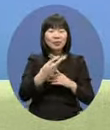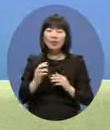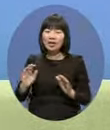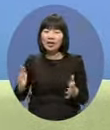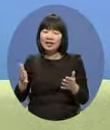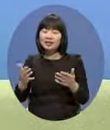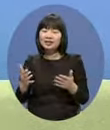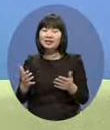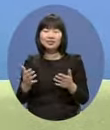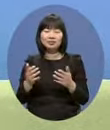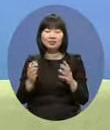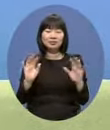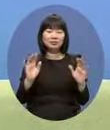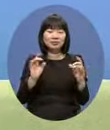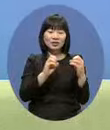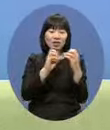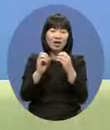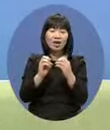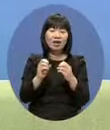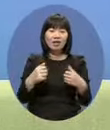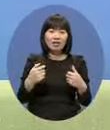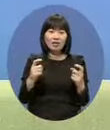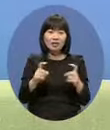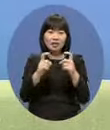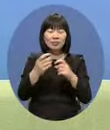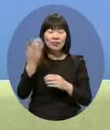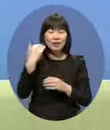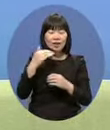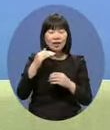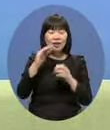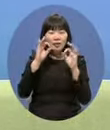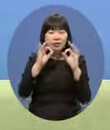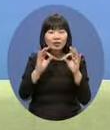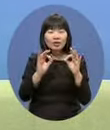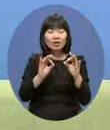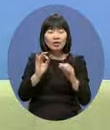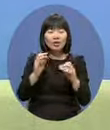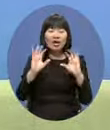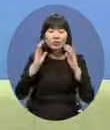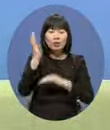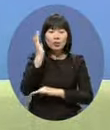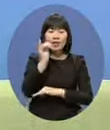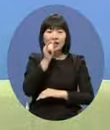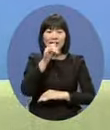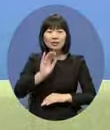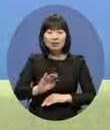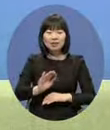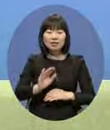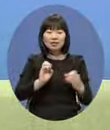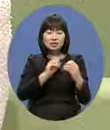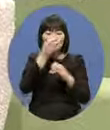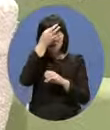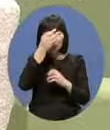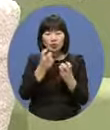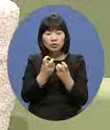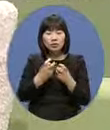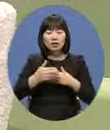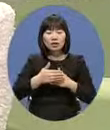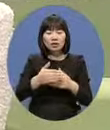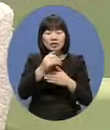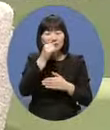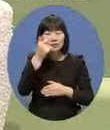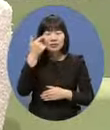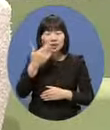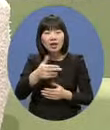그 어떻게 보면 싸움이 굉장히 옛날부터 들었던 그 동화인데 대화의 기술 어떻게 이게 이어집니다 어떤 이제 문제를